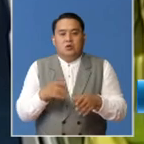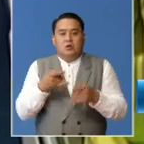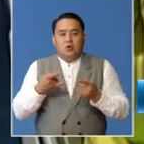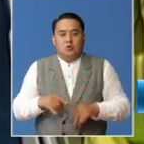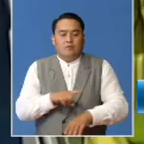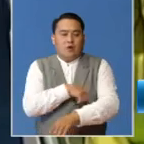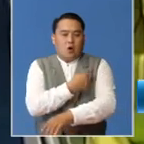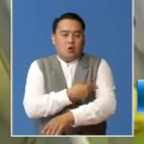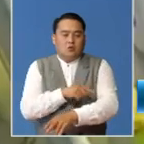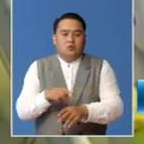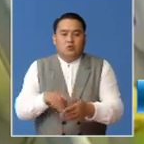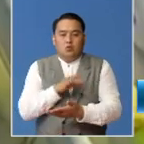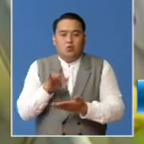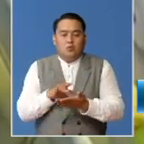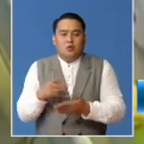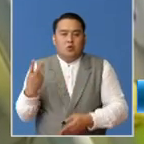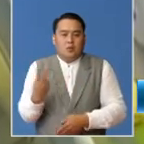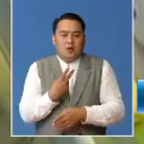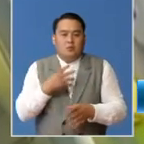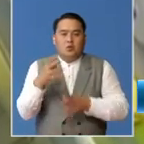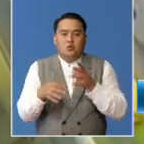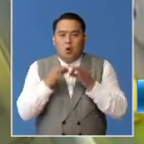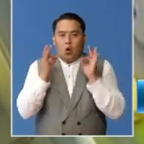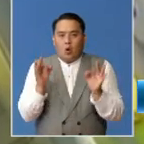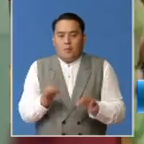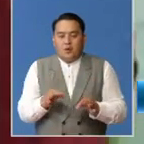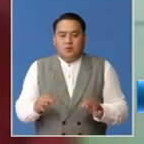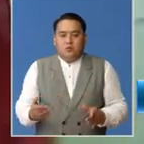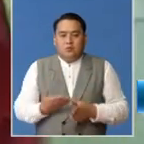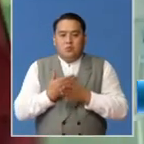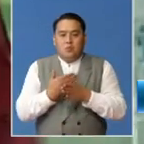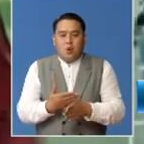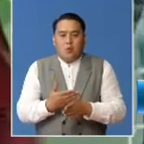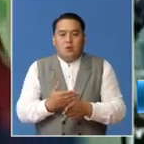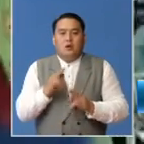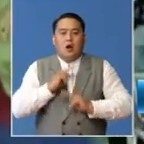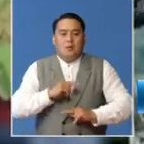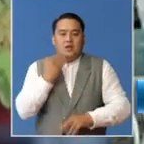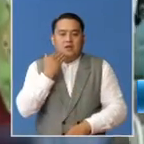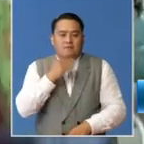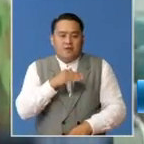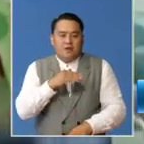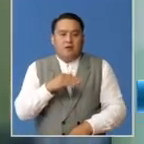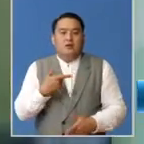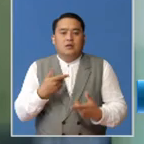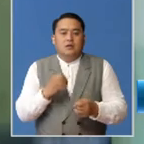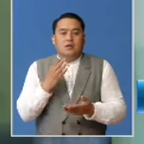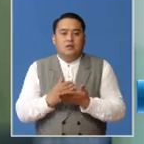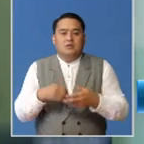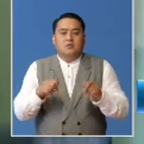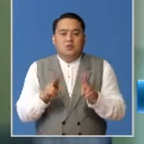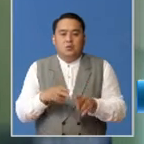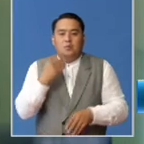городской больницы номер два. Согласно международному опыту, родовспомогательные учреждения работают эффективно там, где находятся в